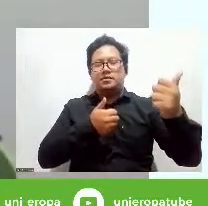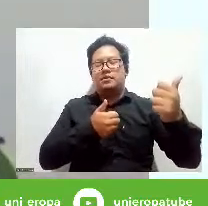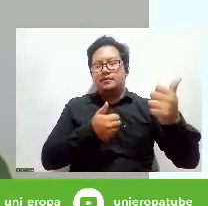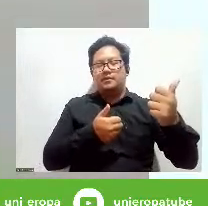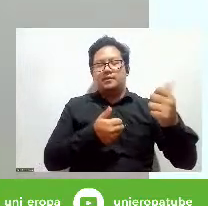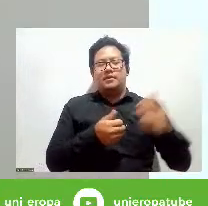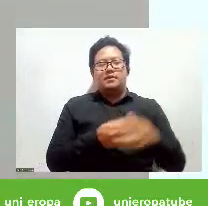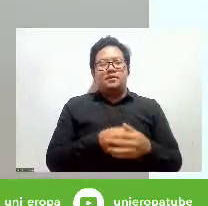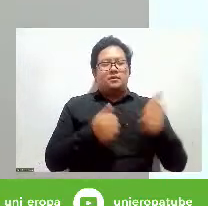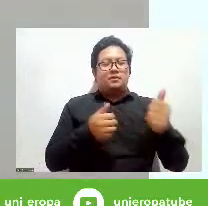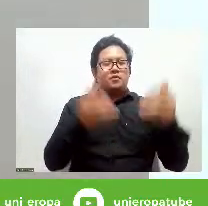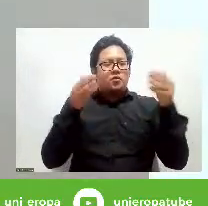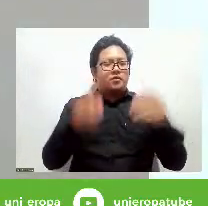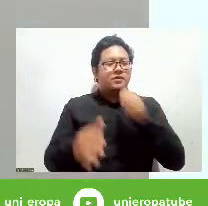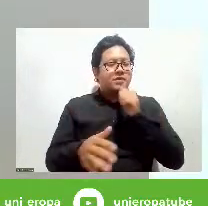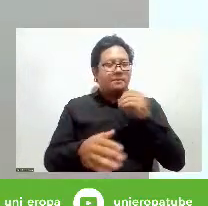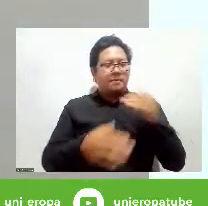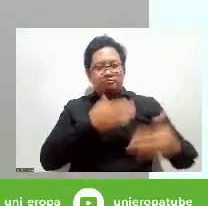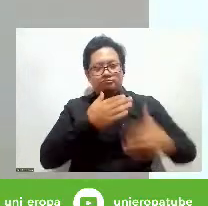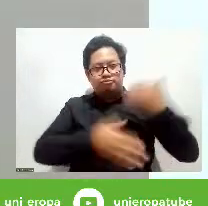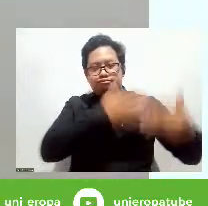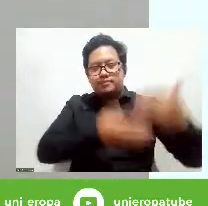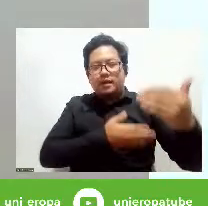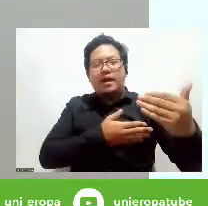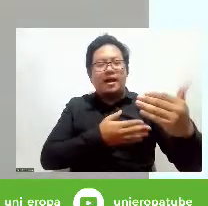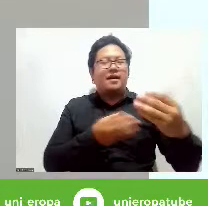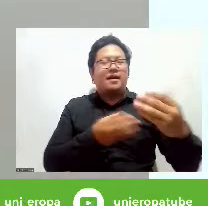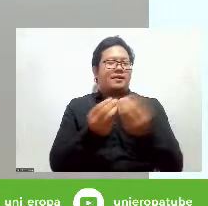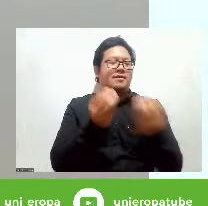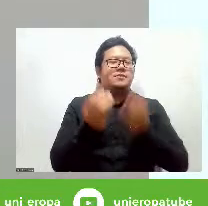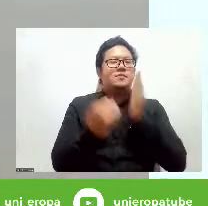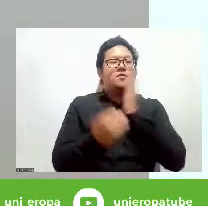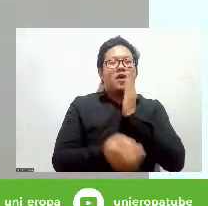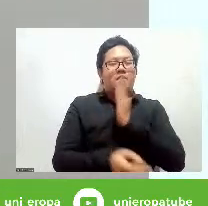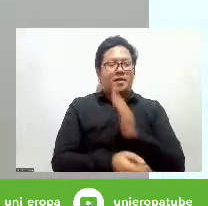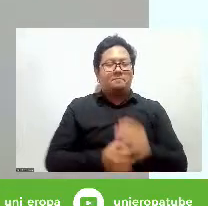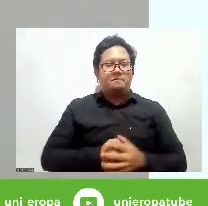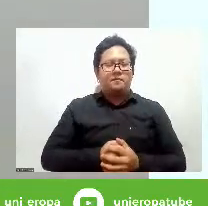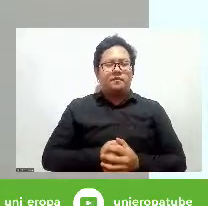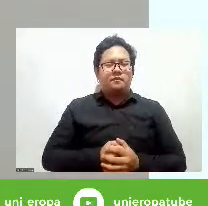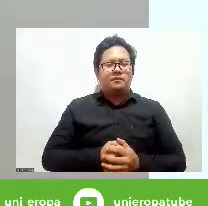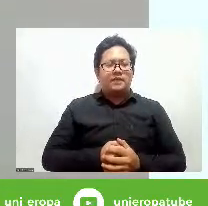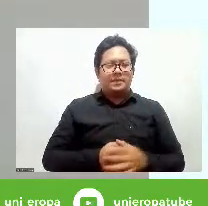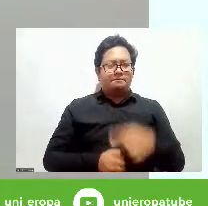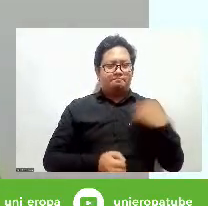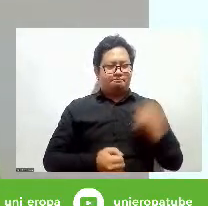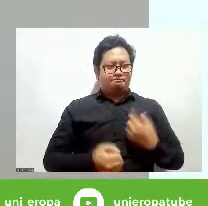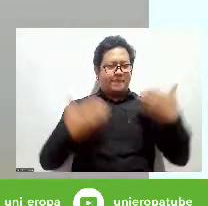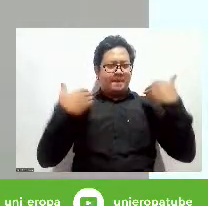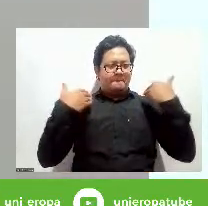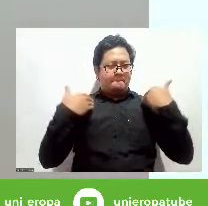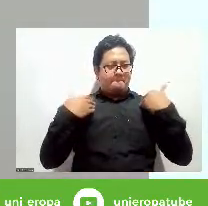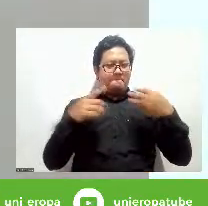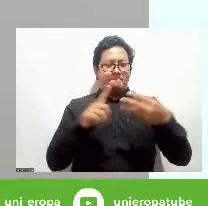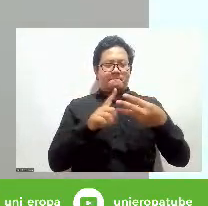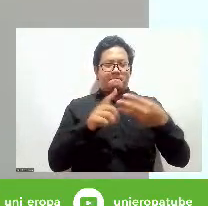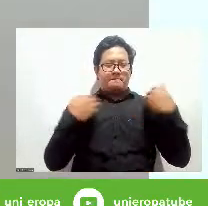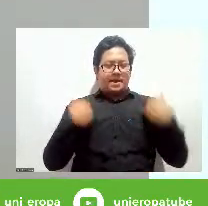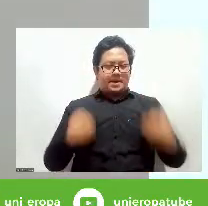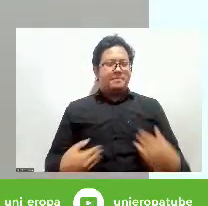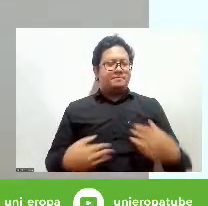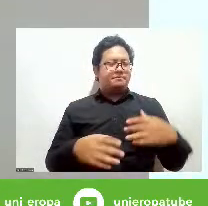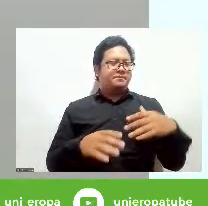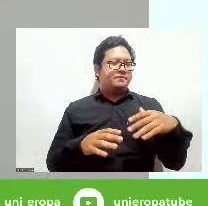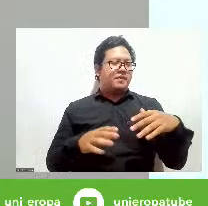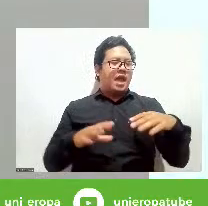muda kkmjm diri badan restorasi gambut dan mangrove semuanya